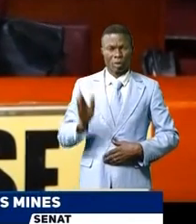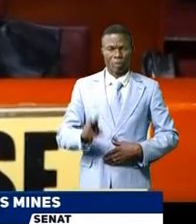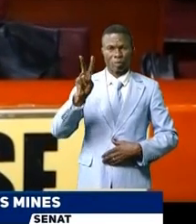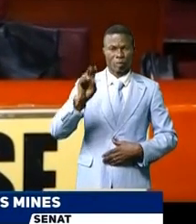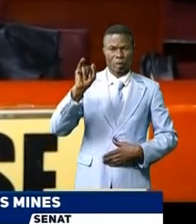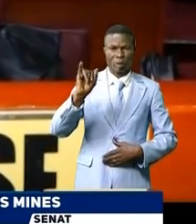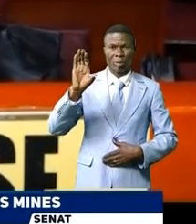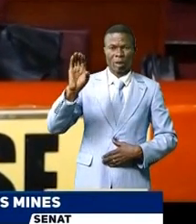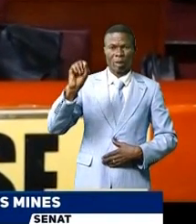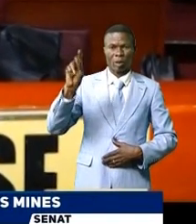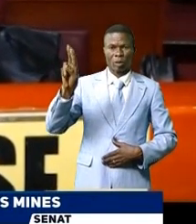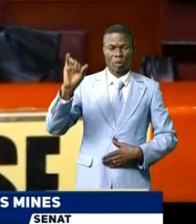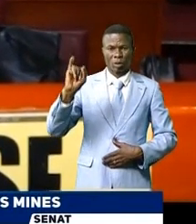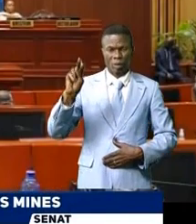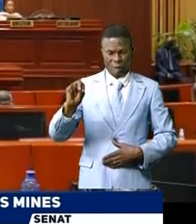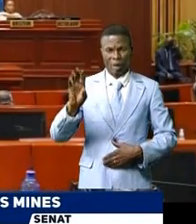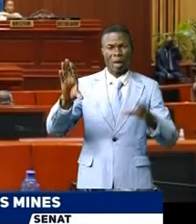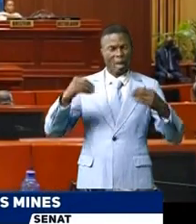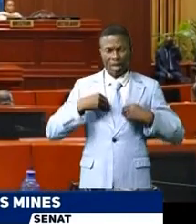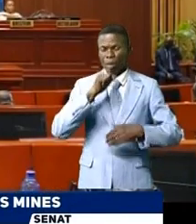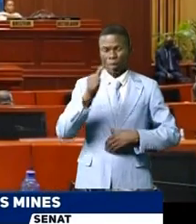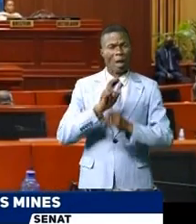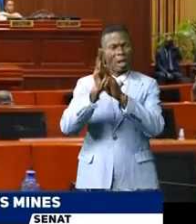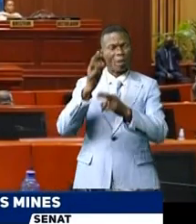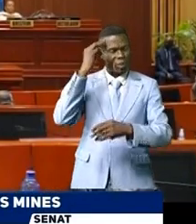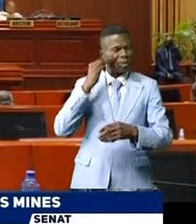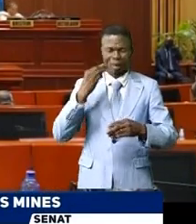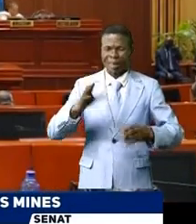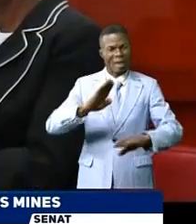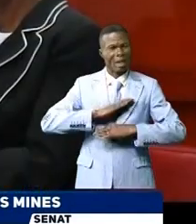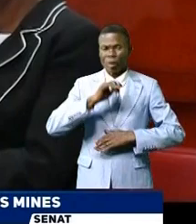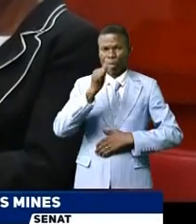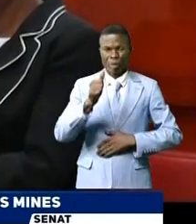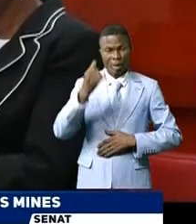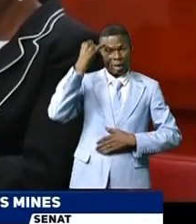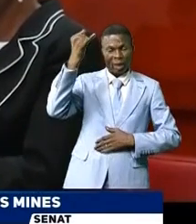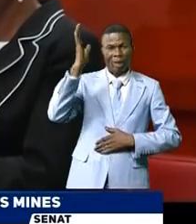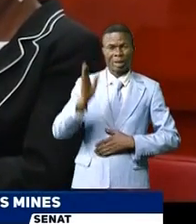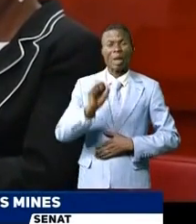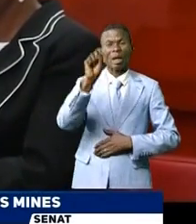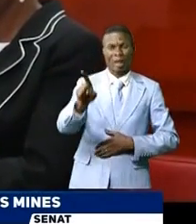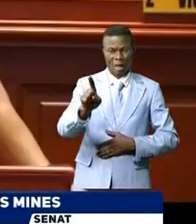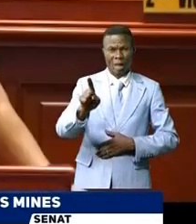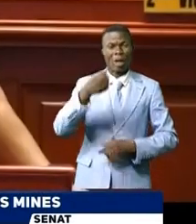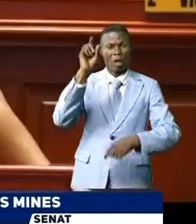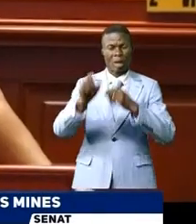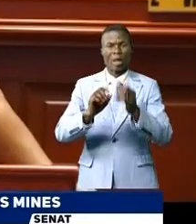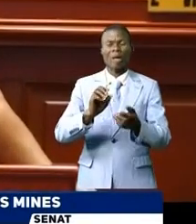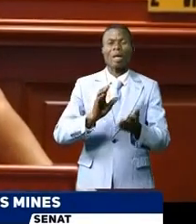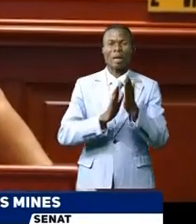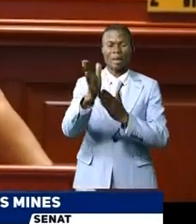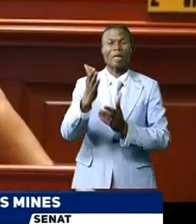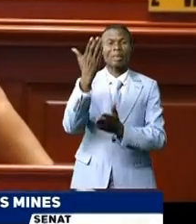Victorine Lecé. Pas convaincue par les réponses de la ministre de Mines, l'initiatrice de la question orale a formulé